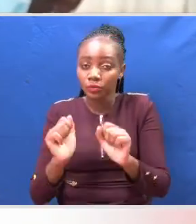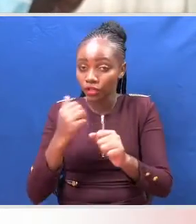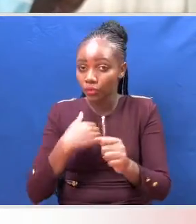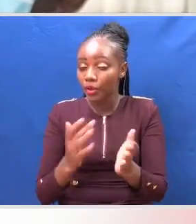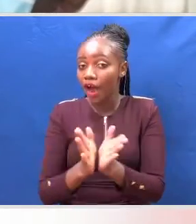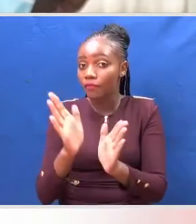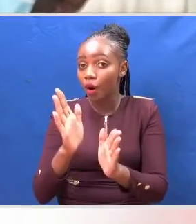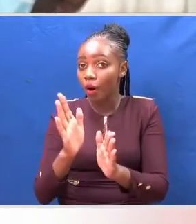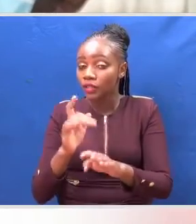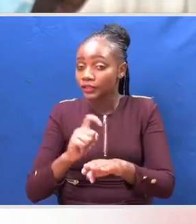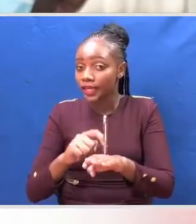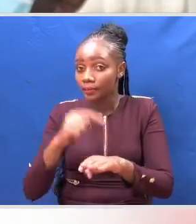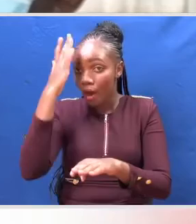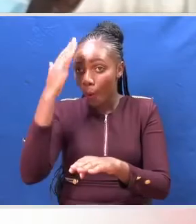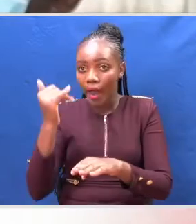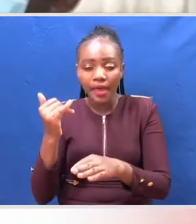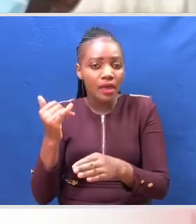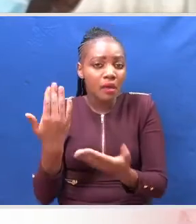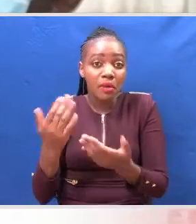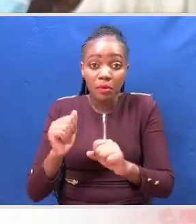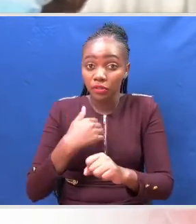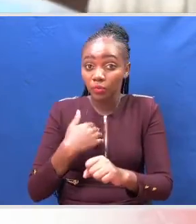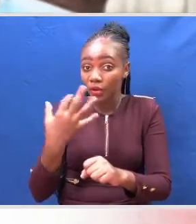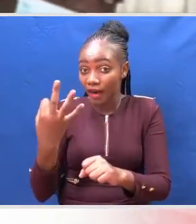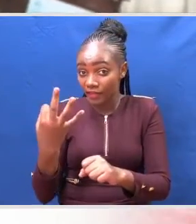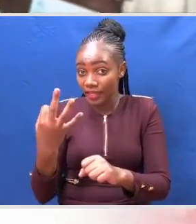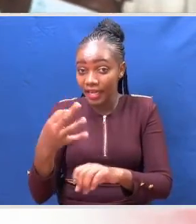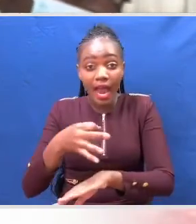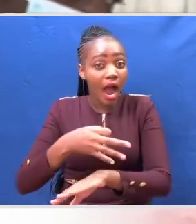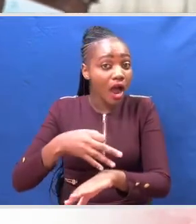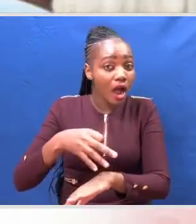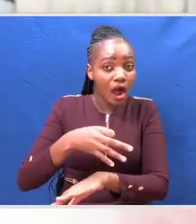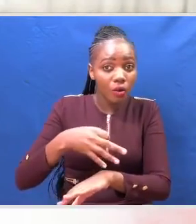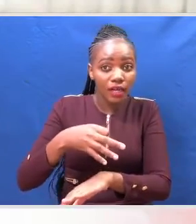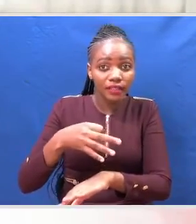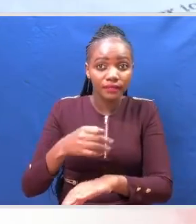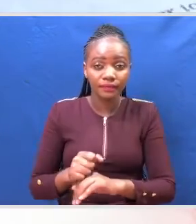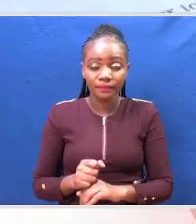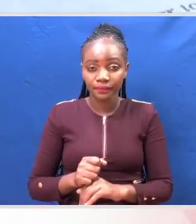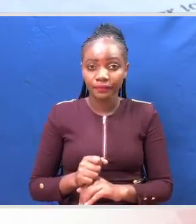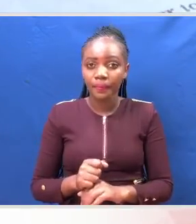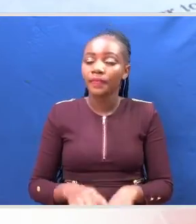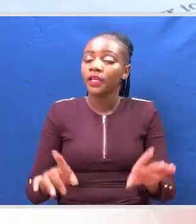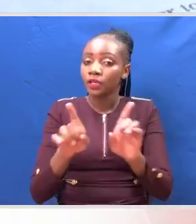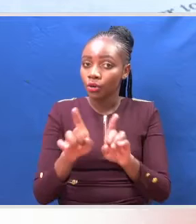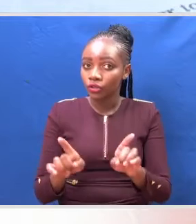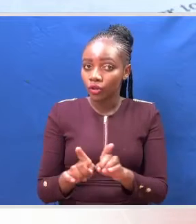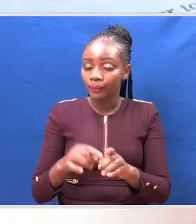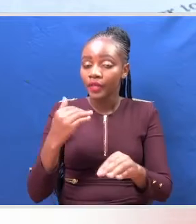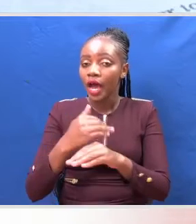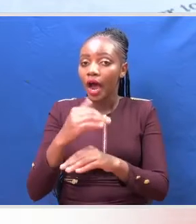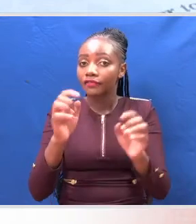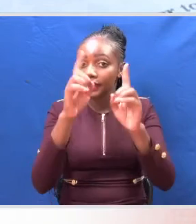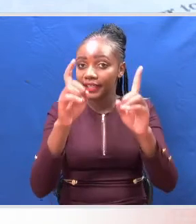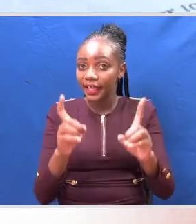is going to be something like 3 hours or 3 hours and a half. So it is not going to move as per our plan. Baada ya kukamilisha mtihani wa